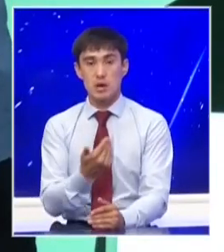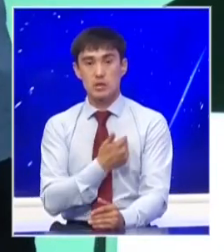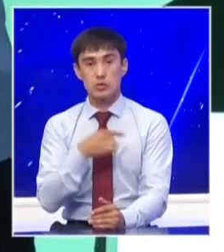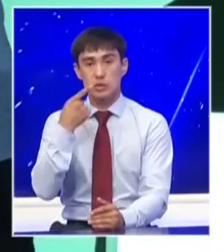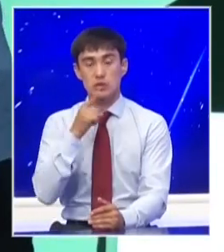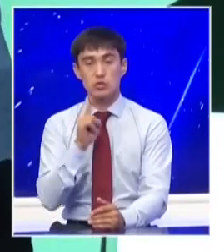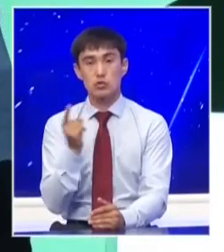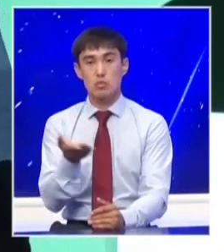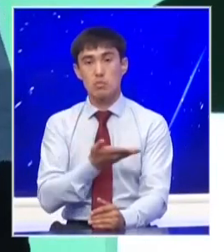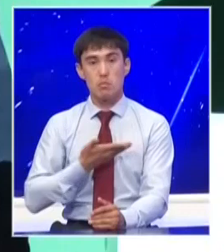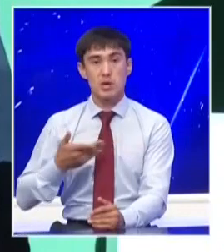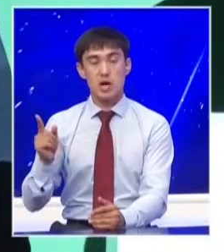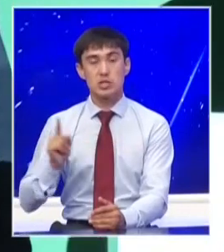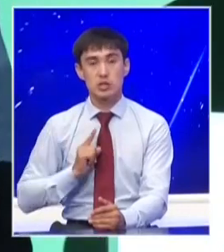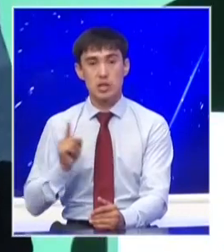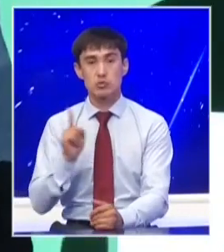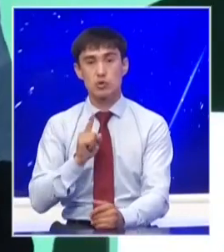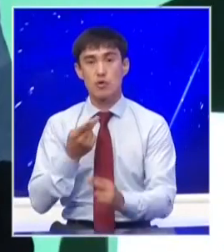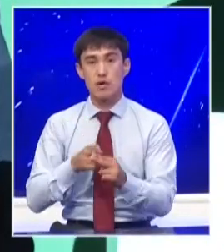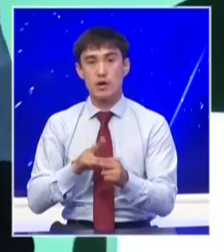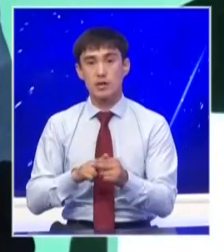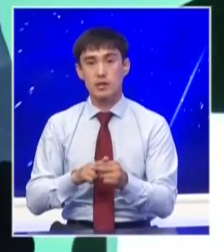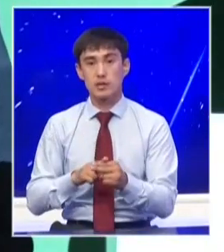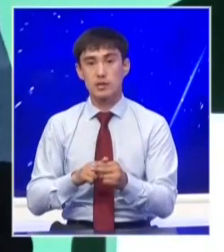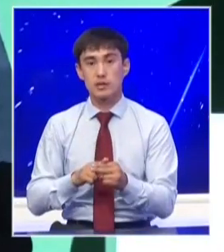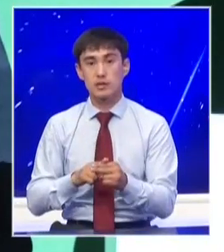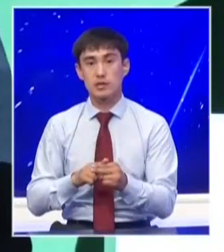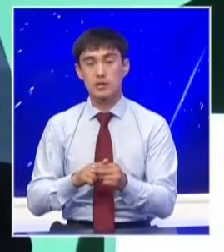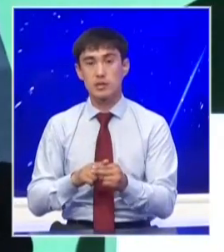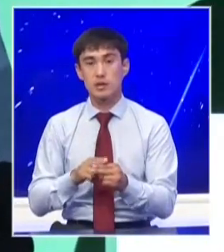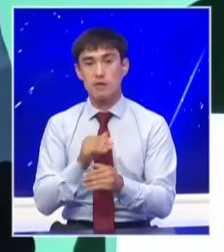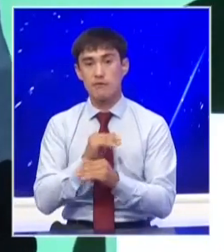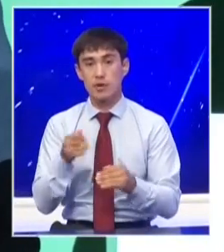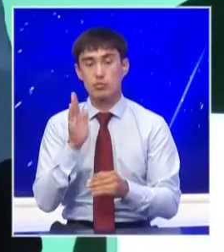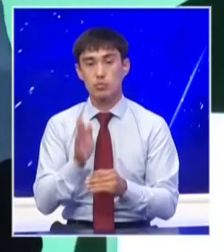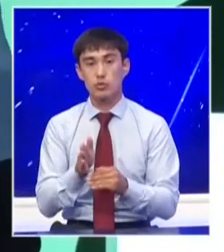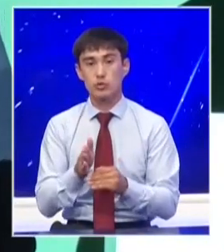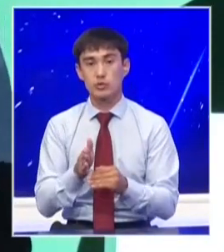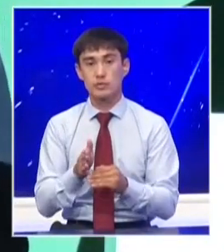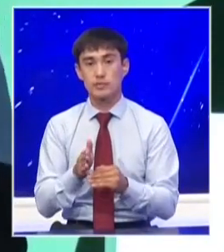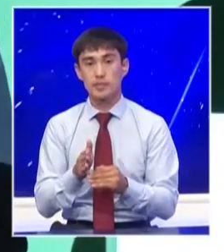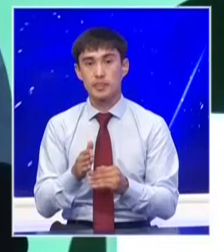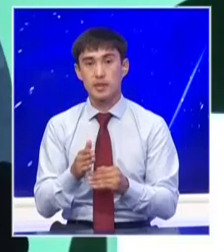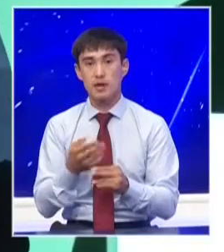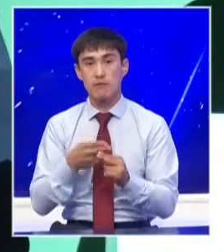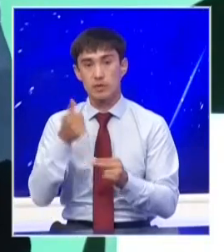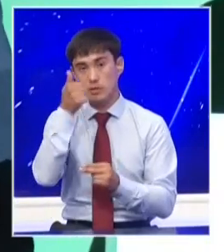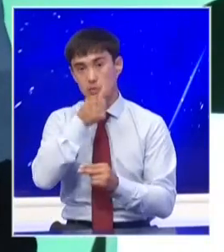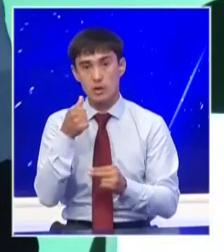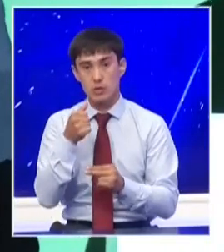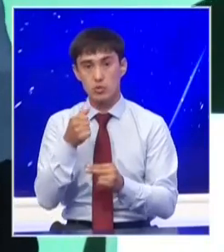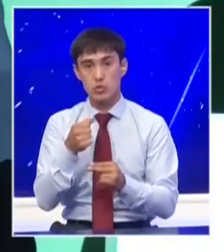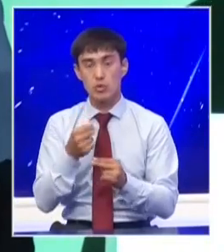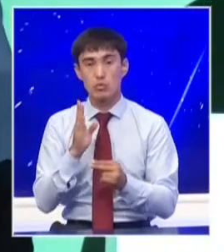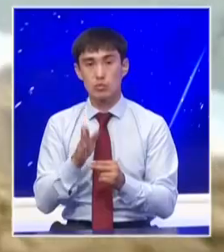И я хочу сказать, что мы ожидаем, что эффект от этих инвестиций мы уже будем ощущать в этом нынешнем